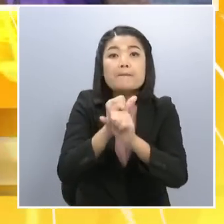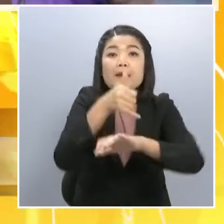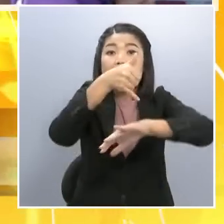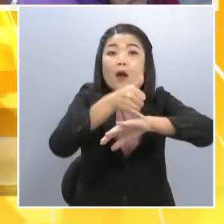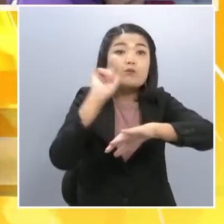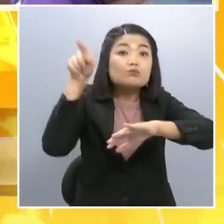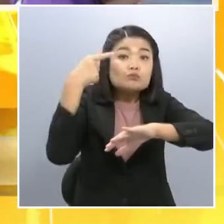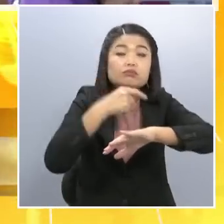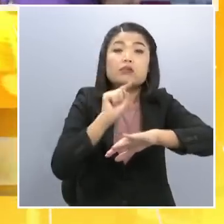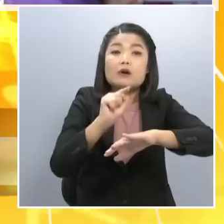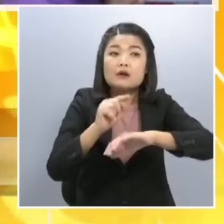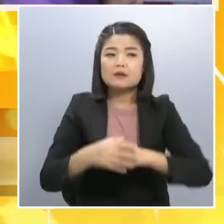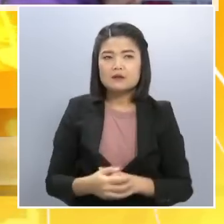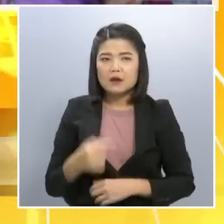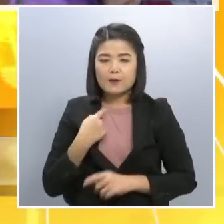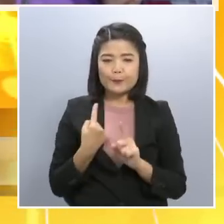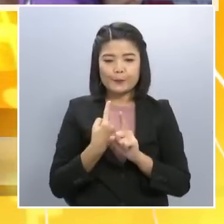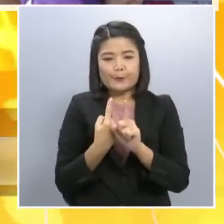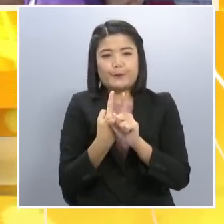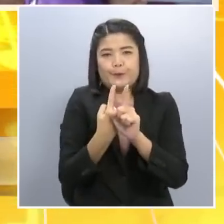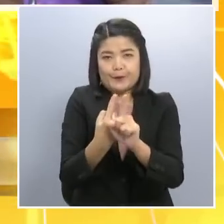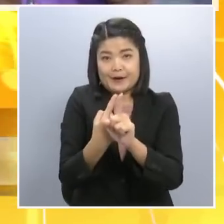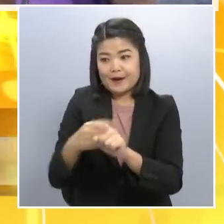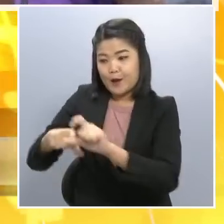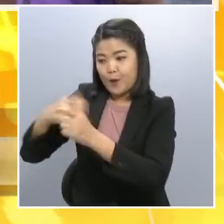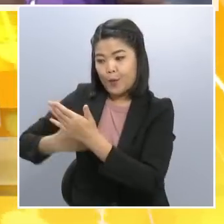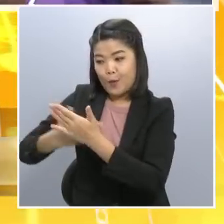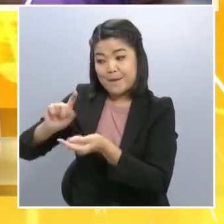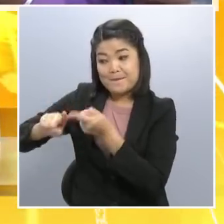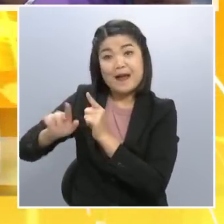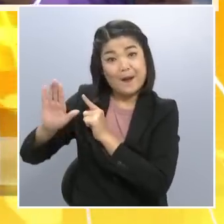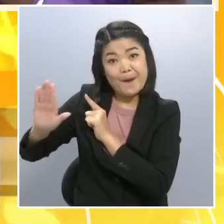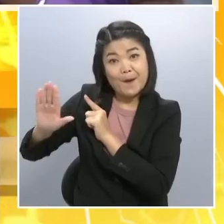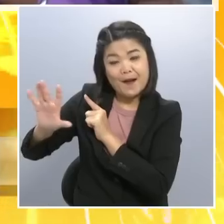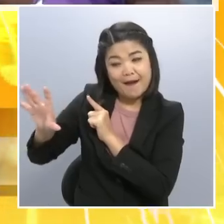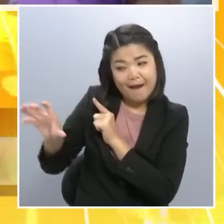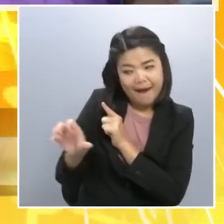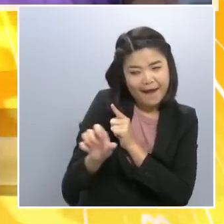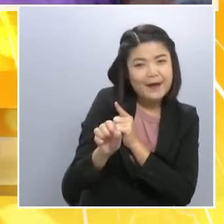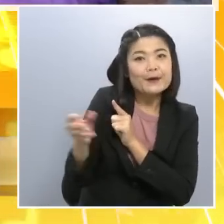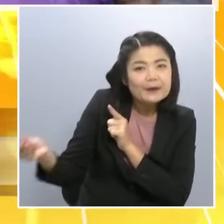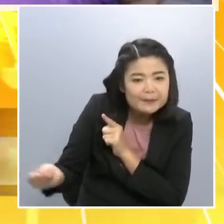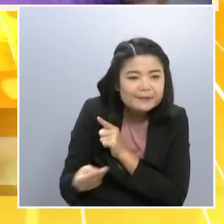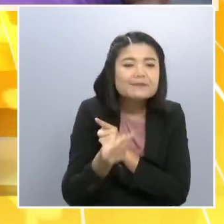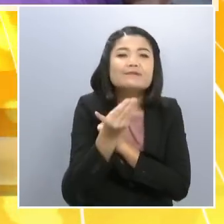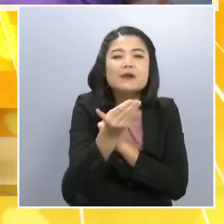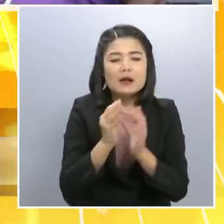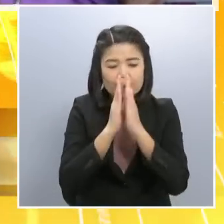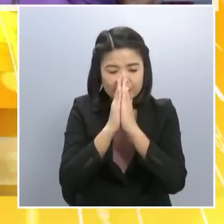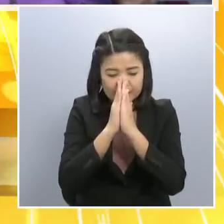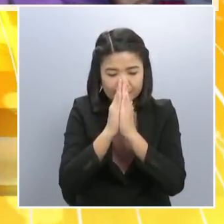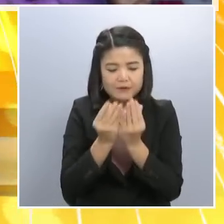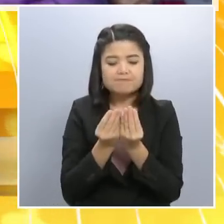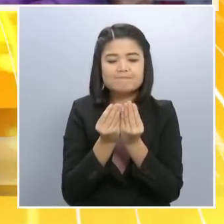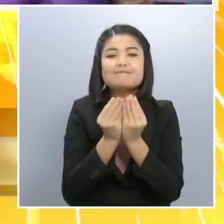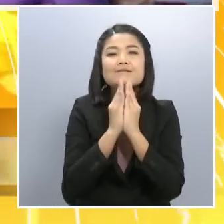ามไปที่ตรงนั้นแล้วไปถึงไปหยิบหวยจากแผงเพื่อนเป็นแผงหวยป้าเก๋ที่ขายอยู่ข้างกันแล้วแกก็